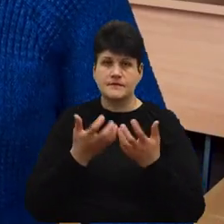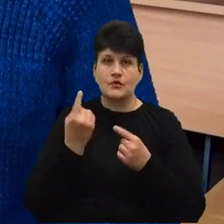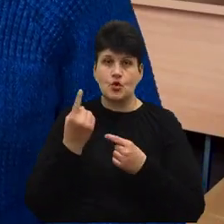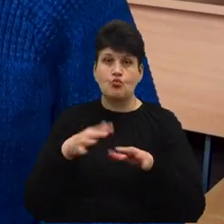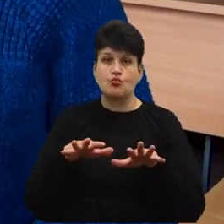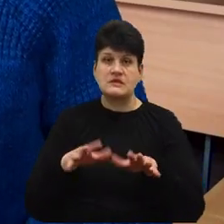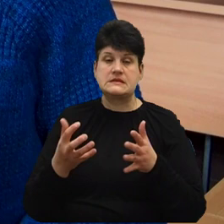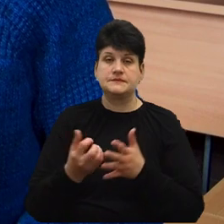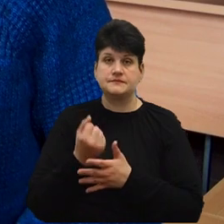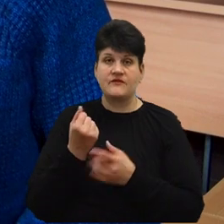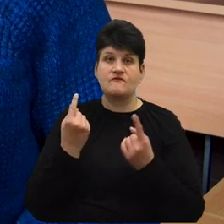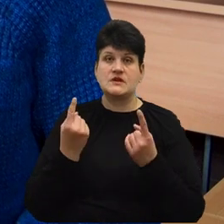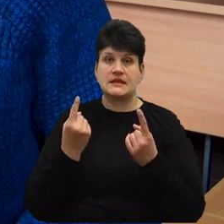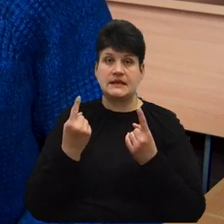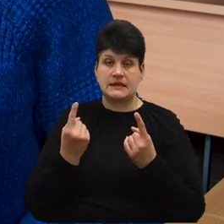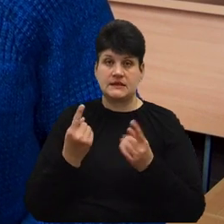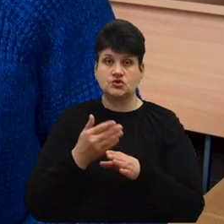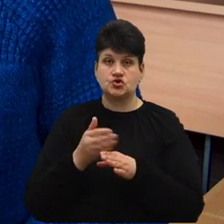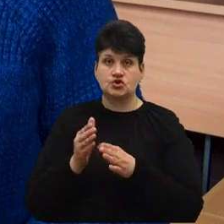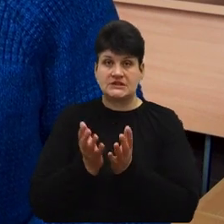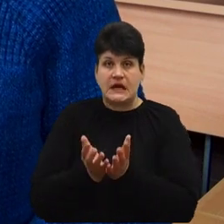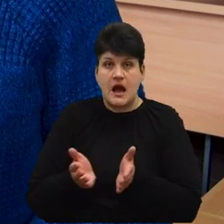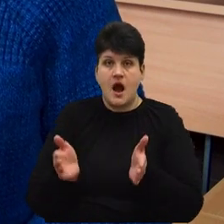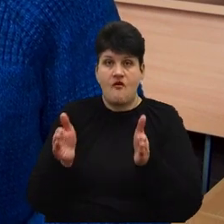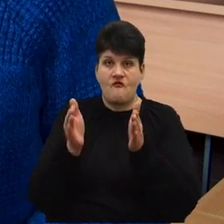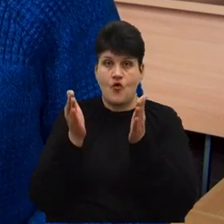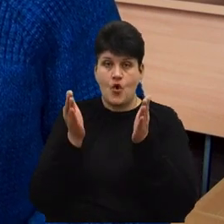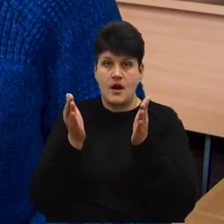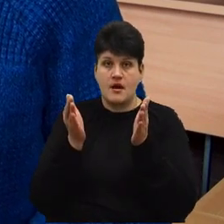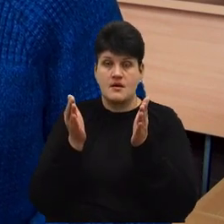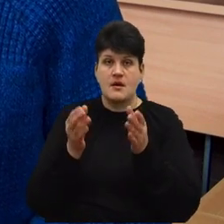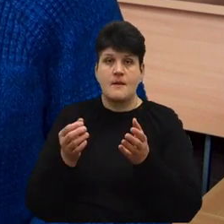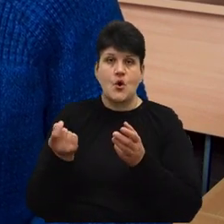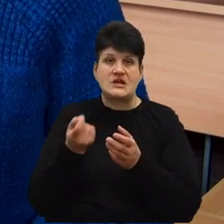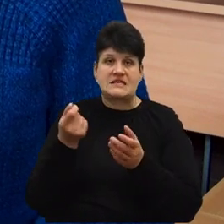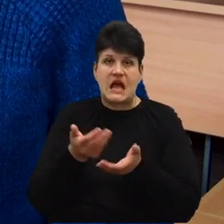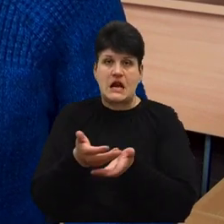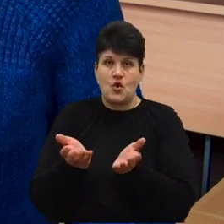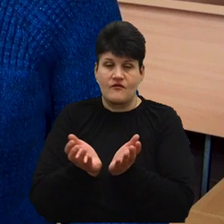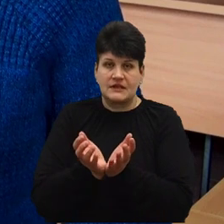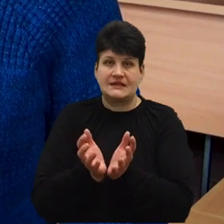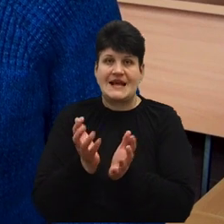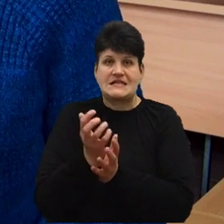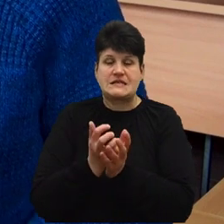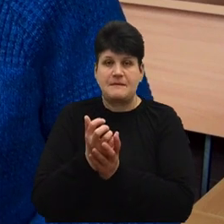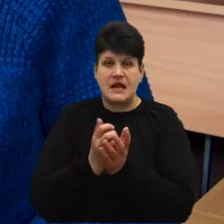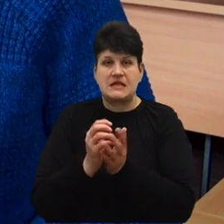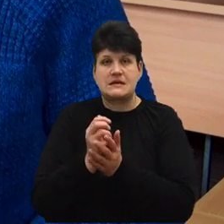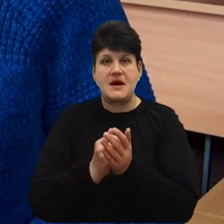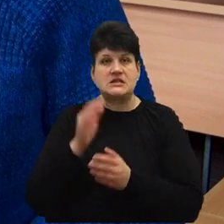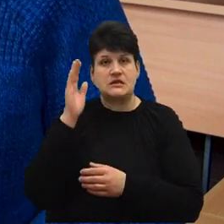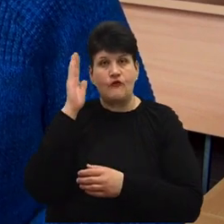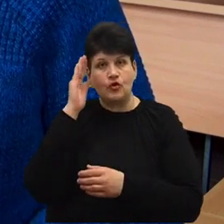виявлена велика амфора або так званий зерновик, в якій зберігалося припаси їди або води в